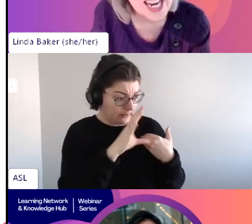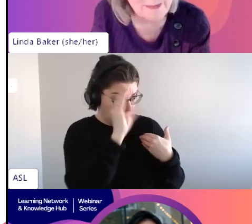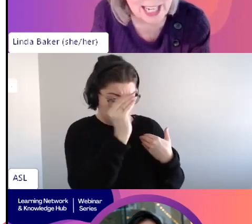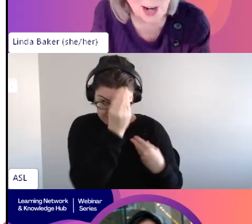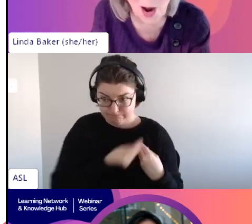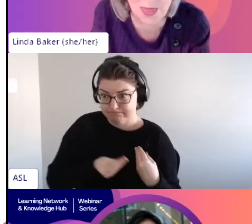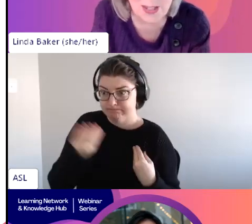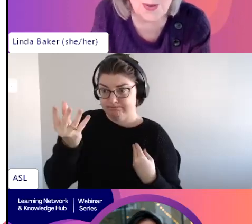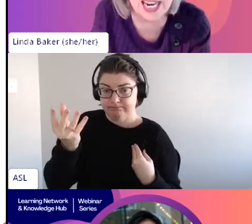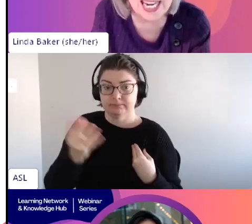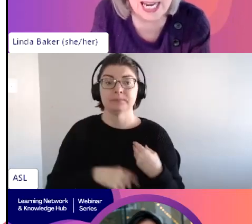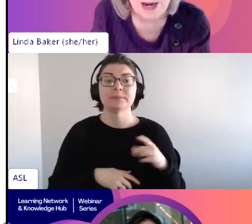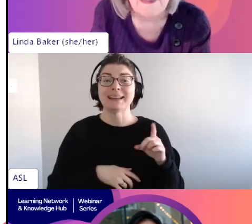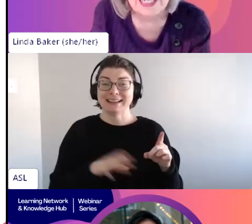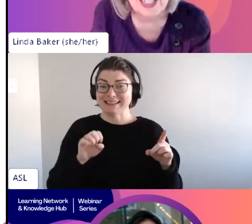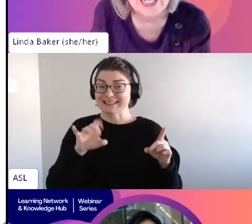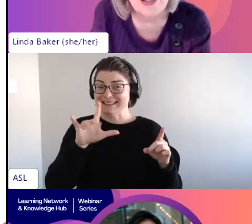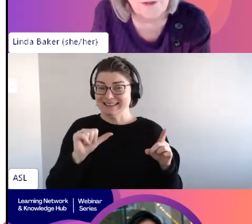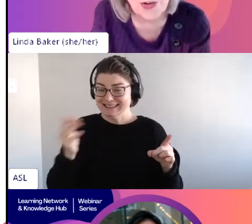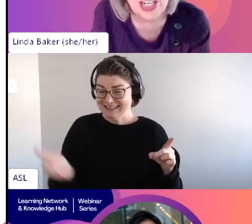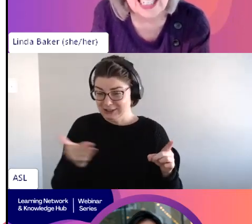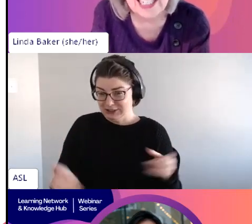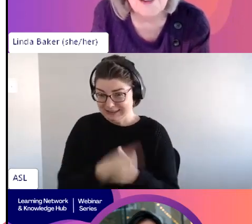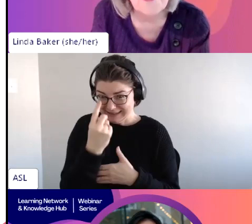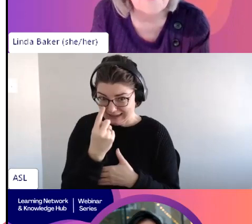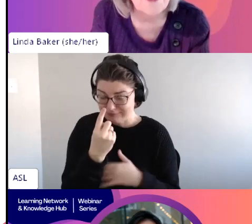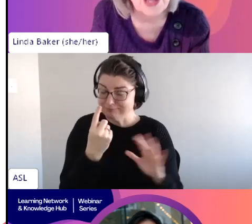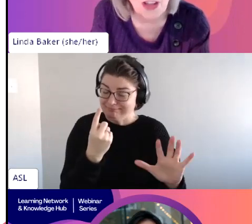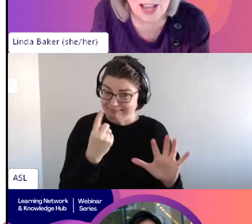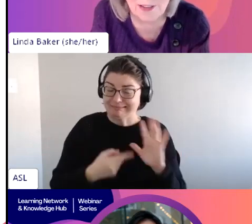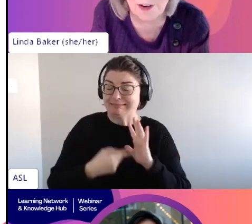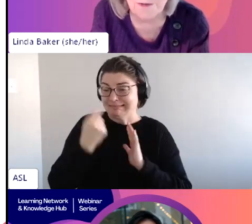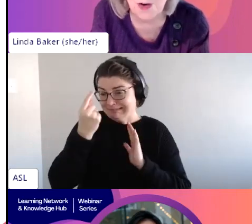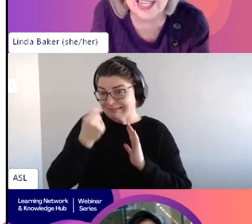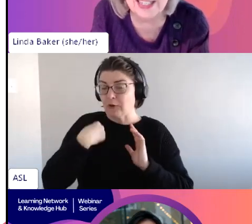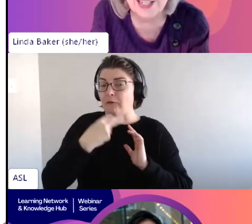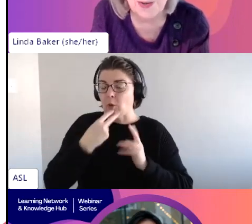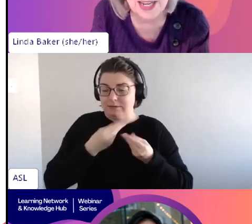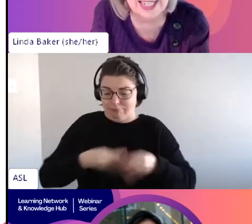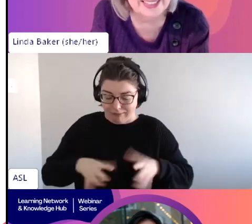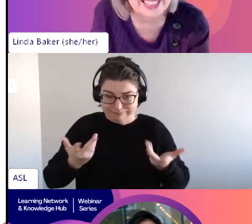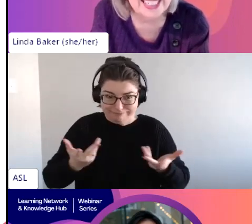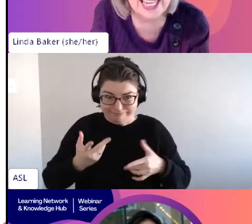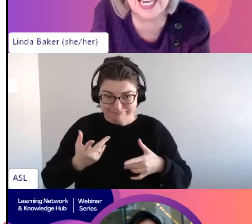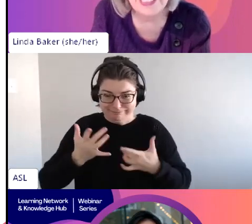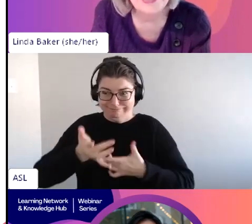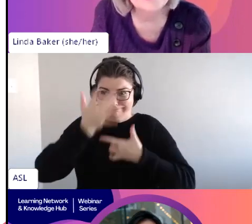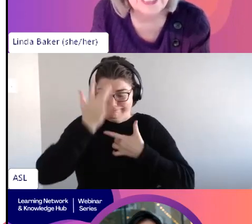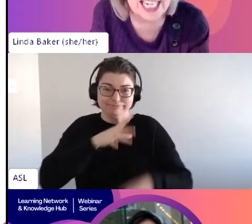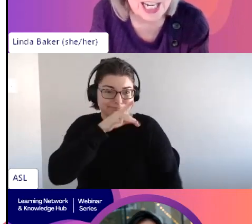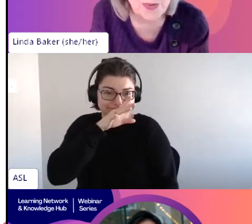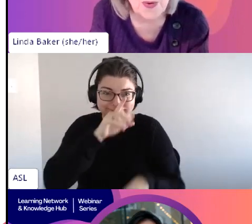et vous allez voir son image à l'écran mais malheureusement elle souffre d'une perte de